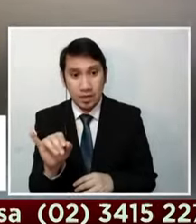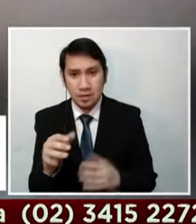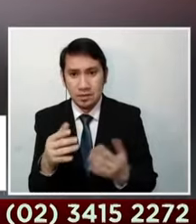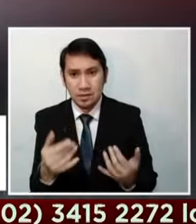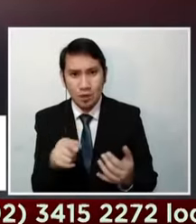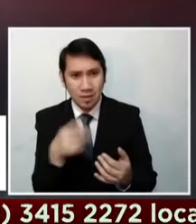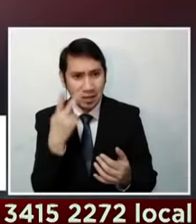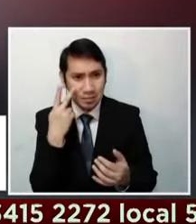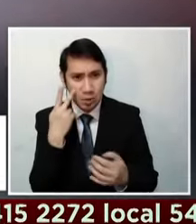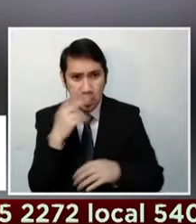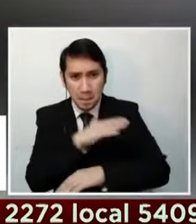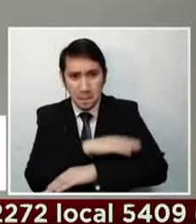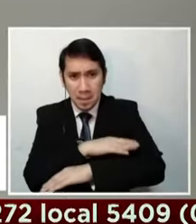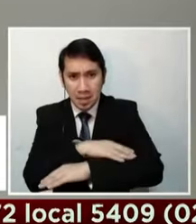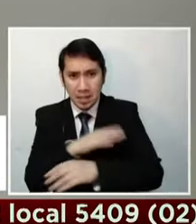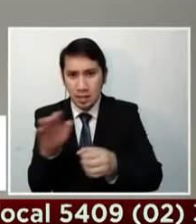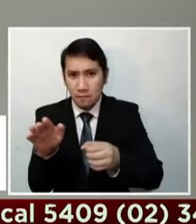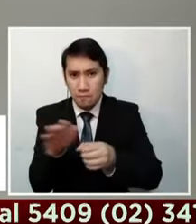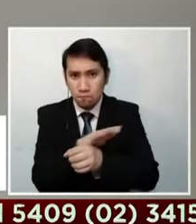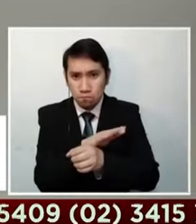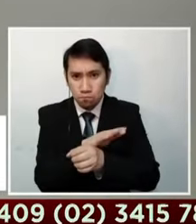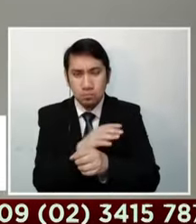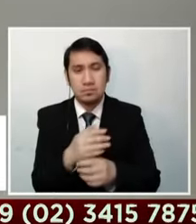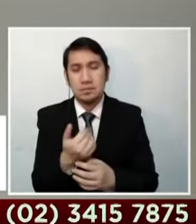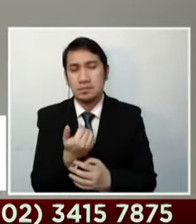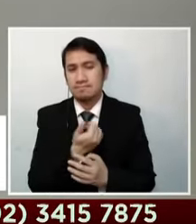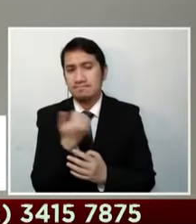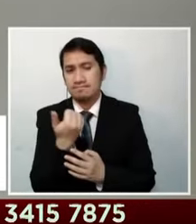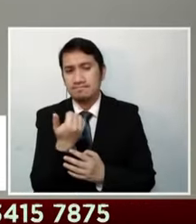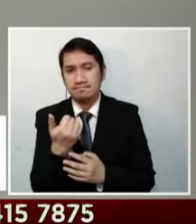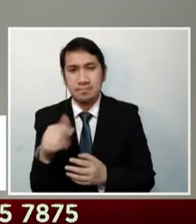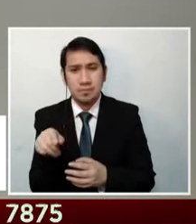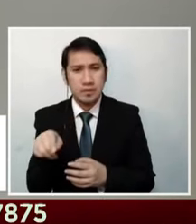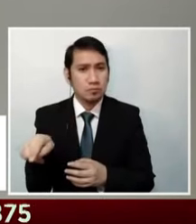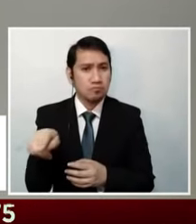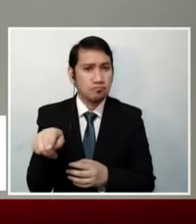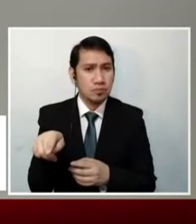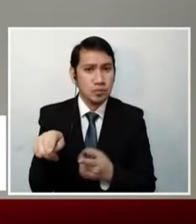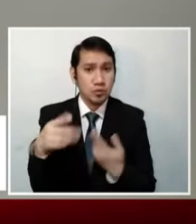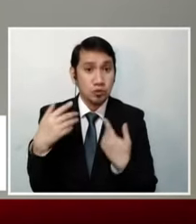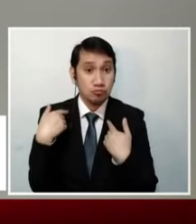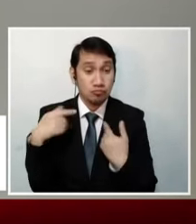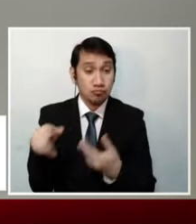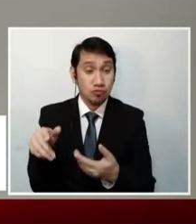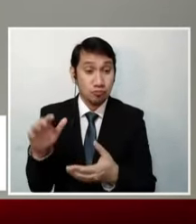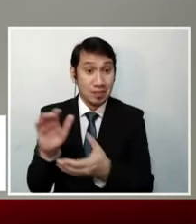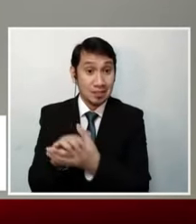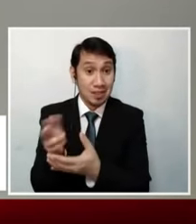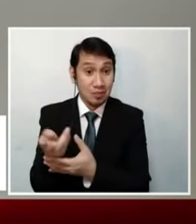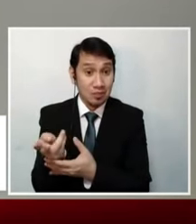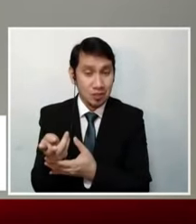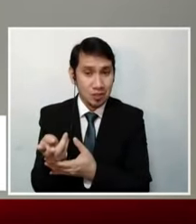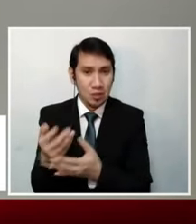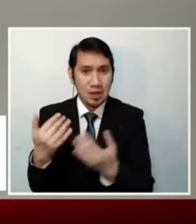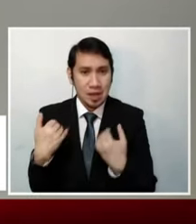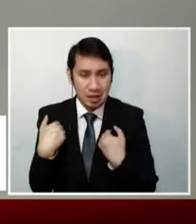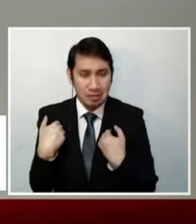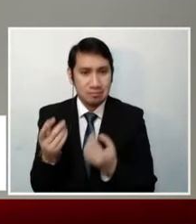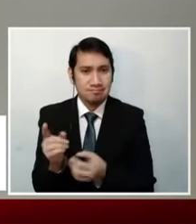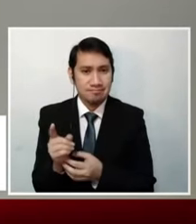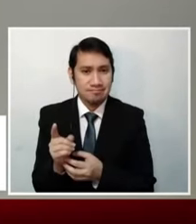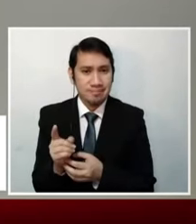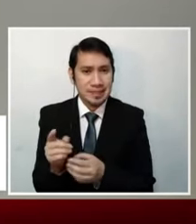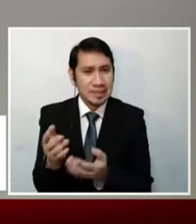kamang inilaan para sa COVID, ang iba, gaya ng ilan sa mag-aasawang tinamaan ng virus, naghahati na sa mga